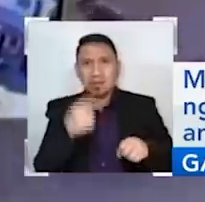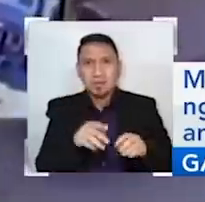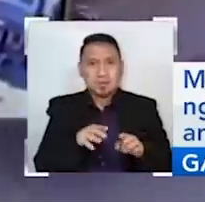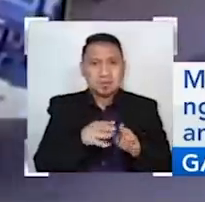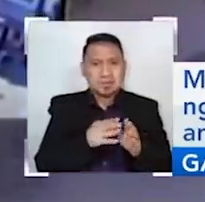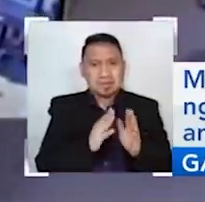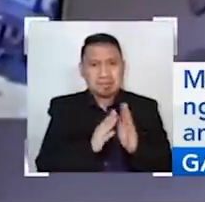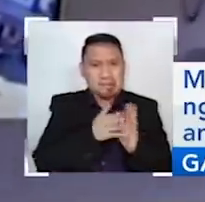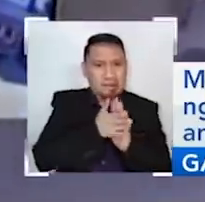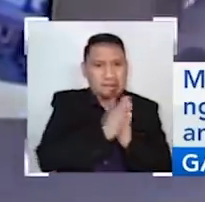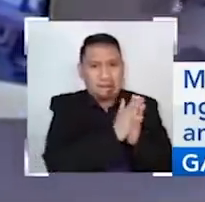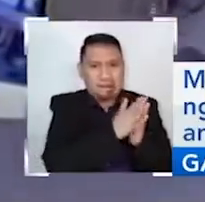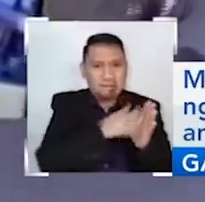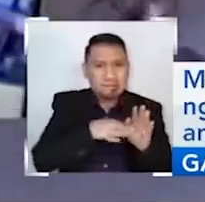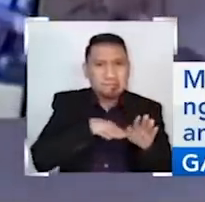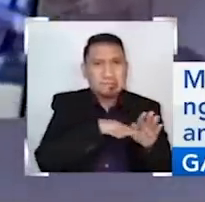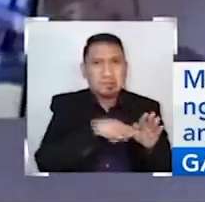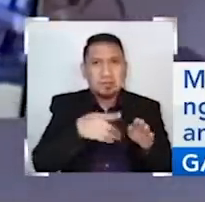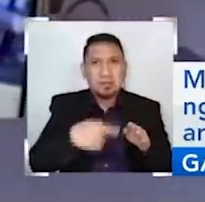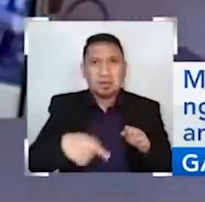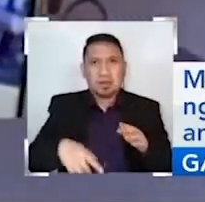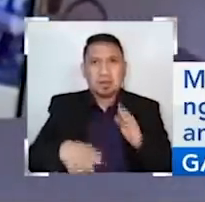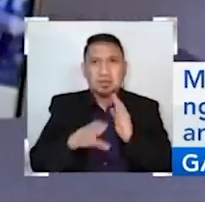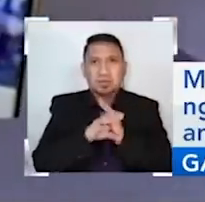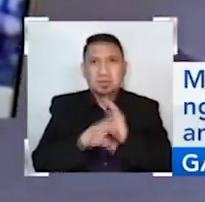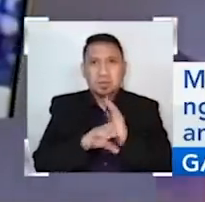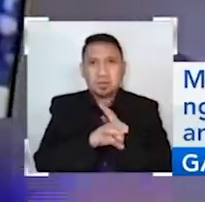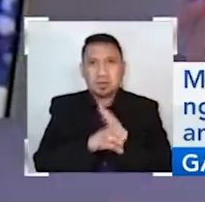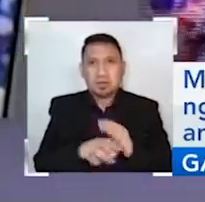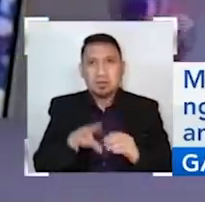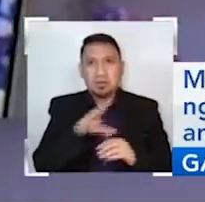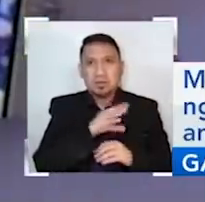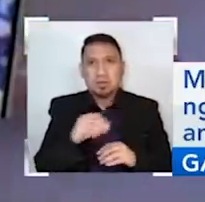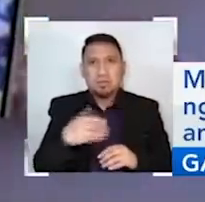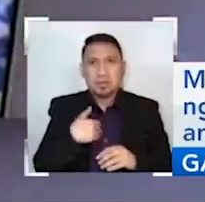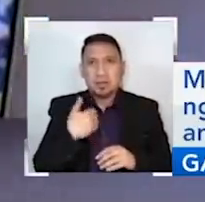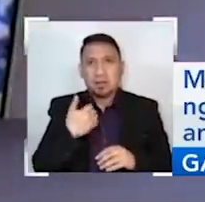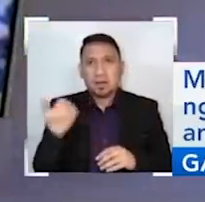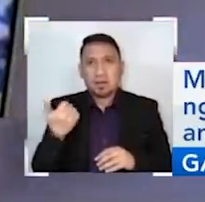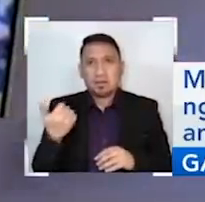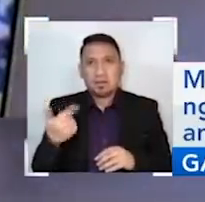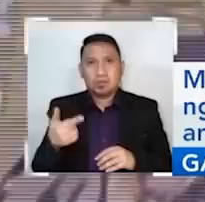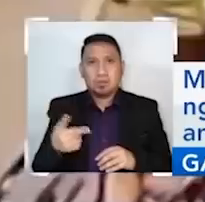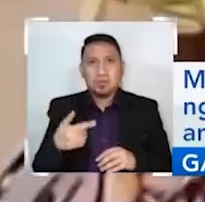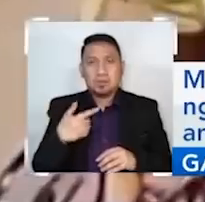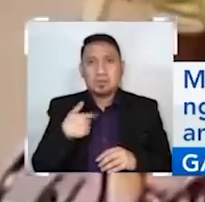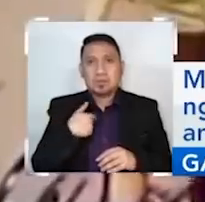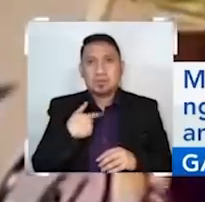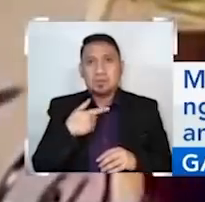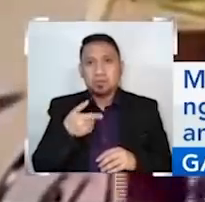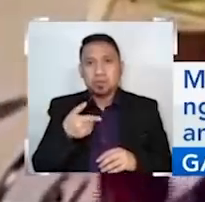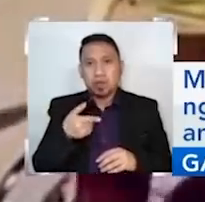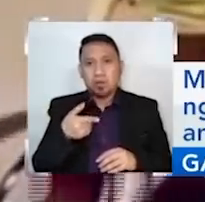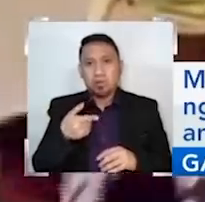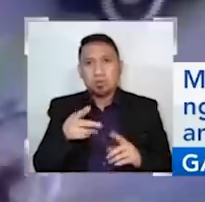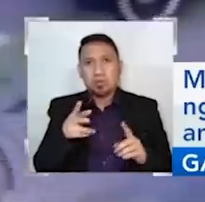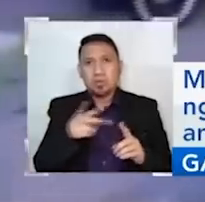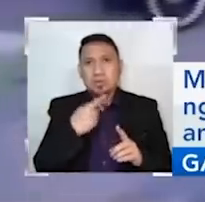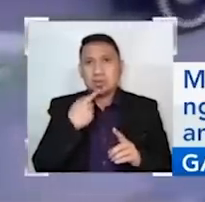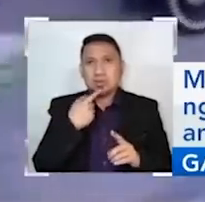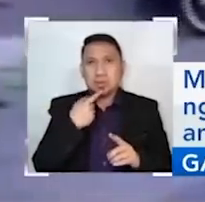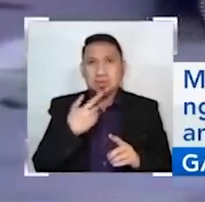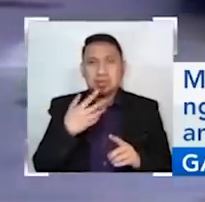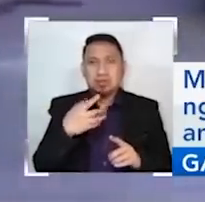biktima at kotse ng suspect at 4 pa niyang kasama. Napamura umano ang biktima at sa galit hinabol siya